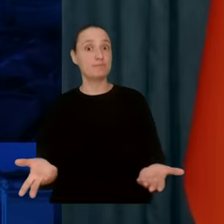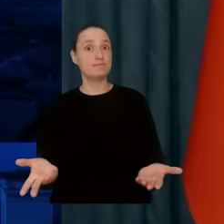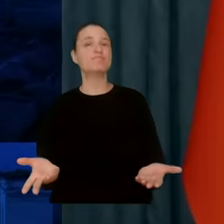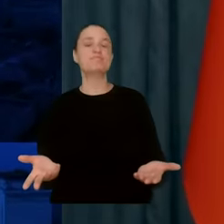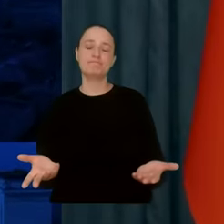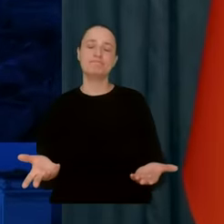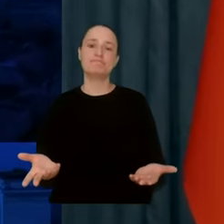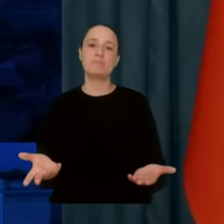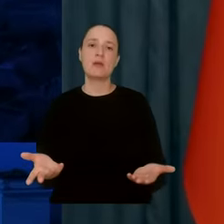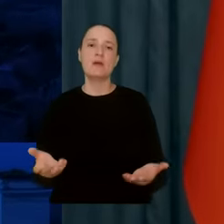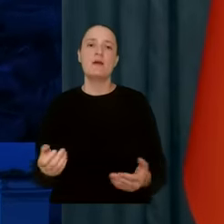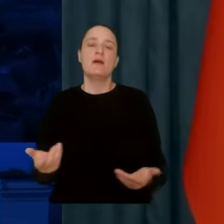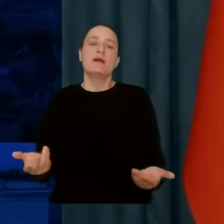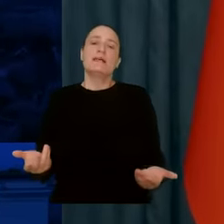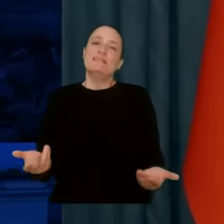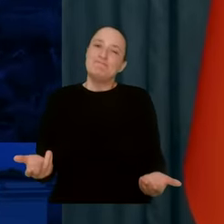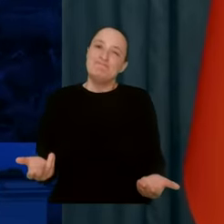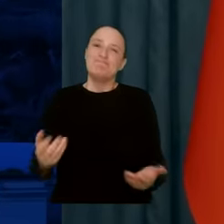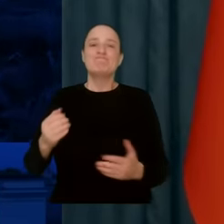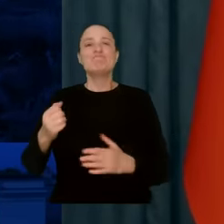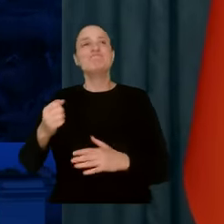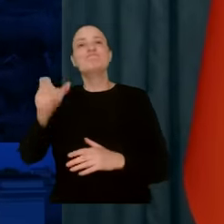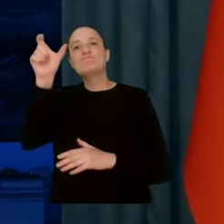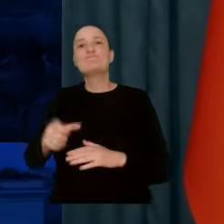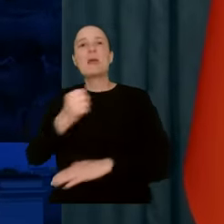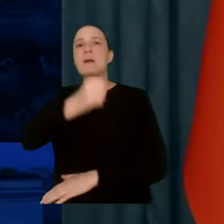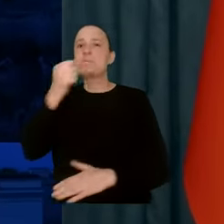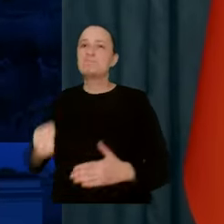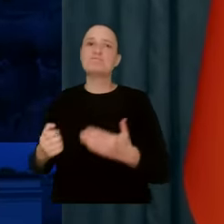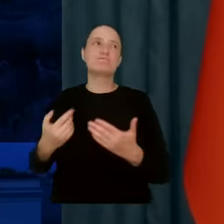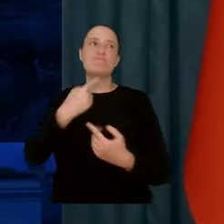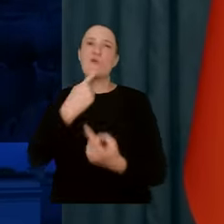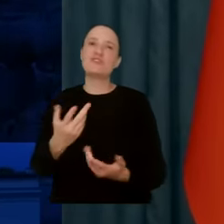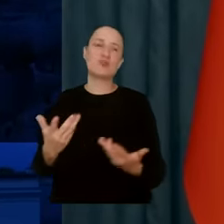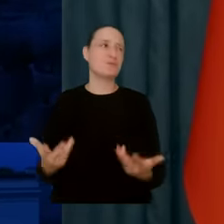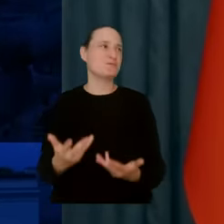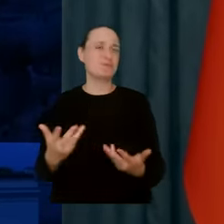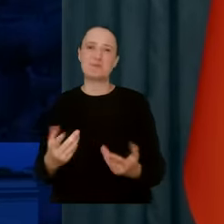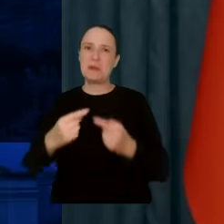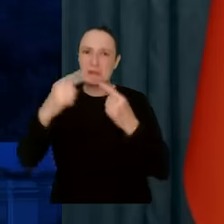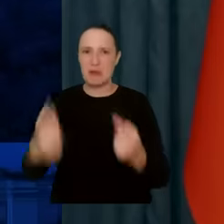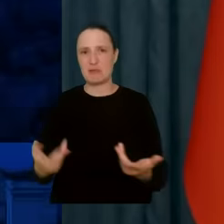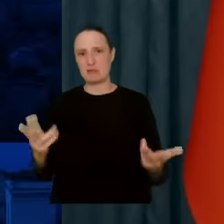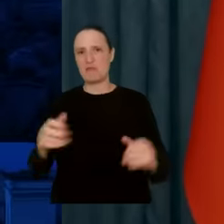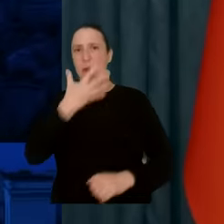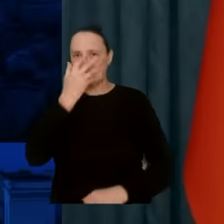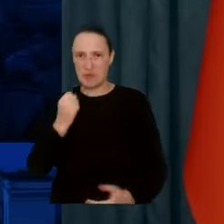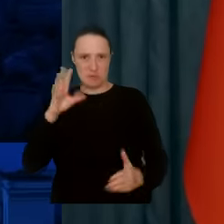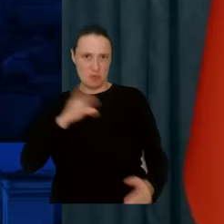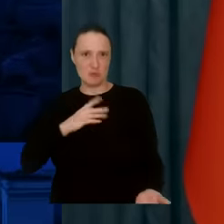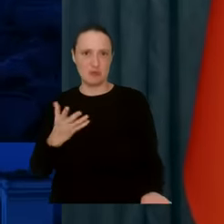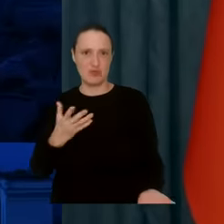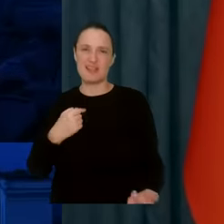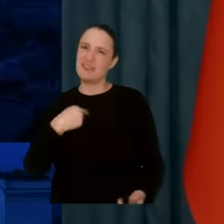Wypowiedzi niezbyt fortunne, krótko mówiąc oburzające. I powiem państwu, jaka jest